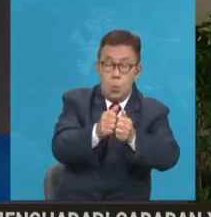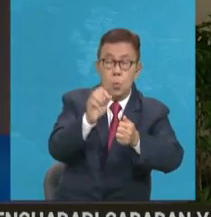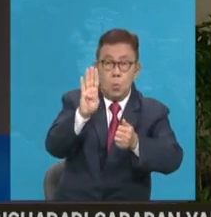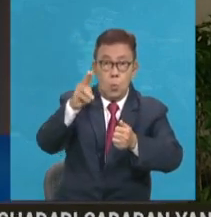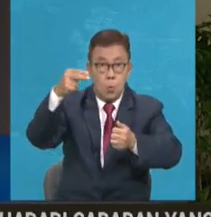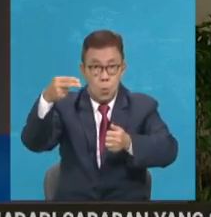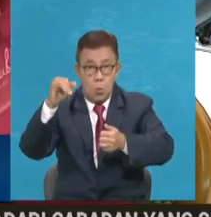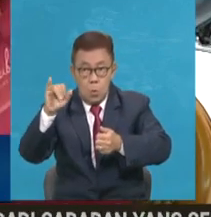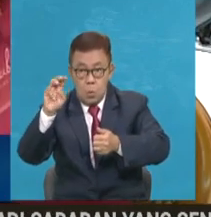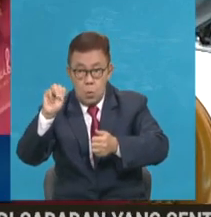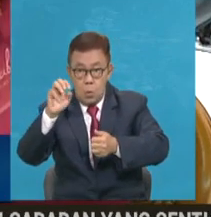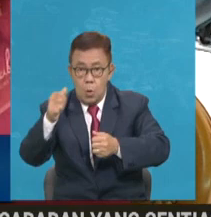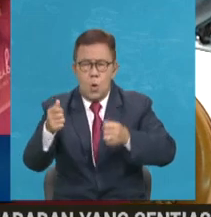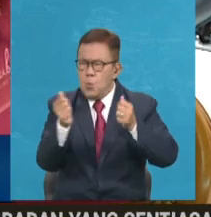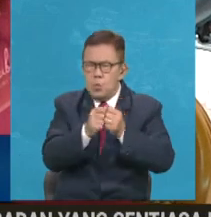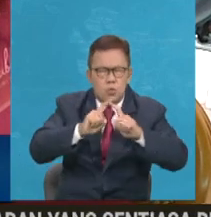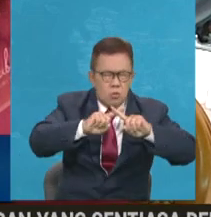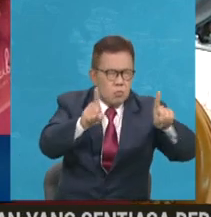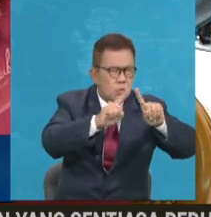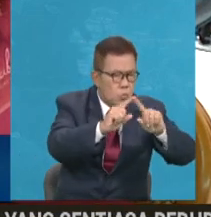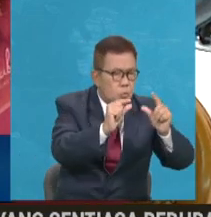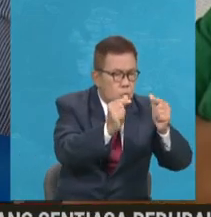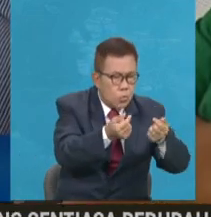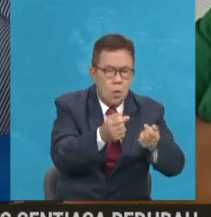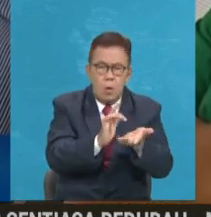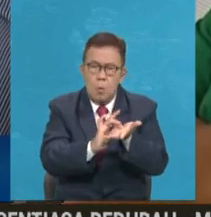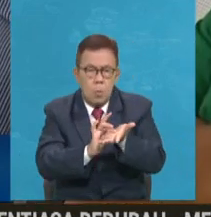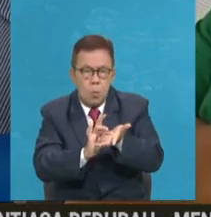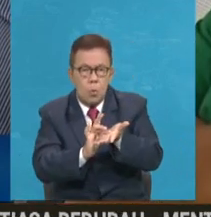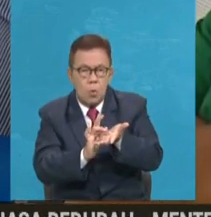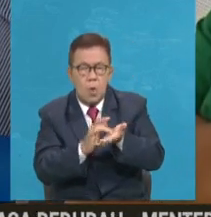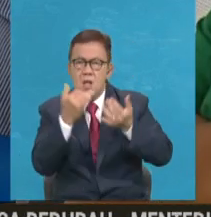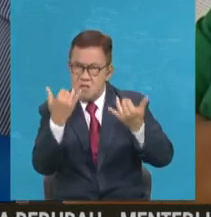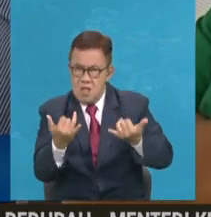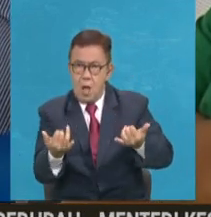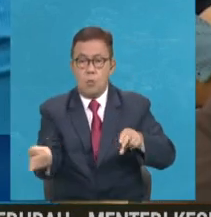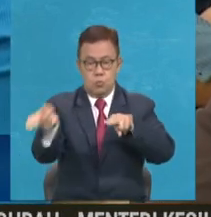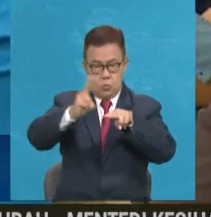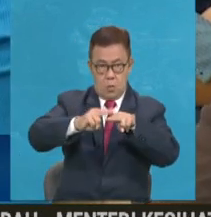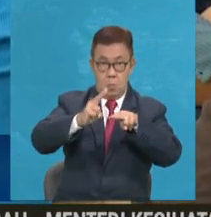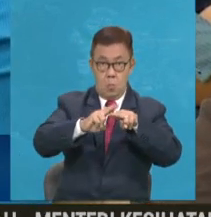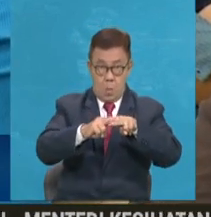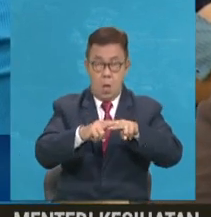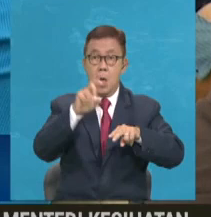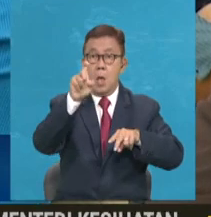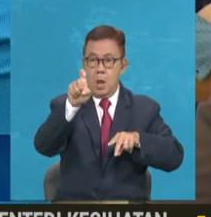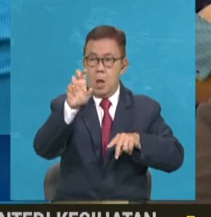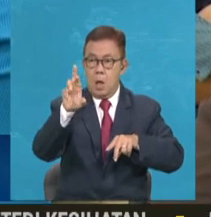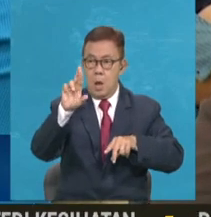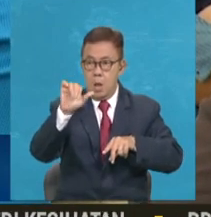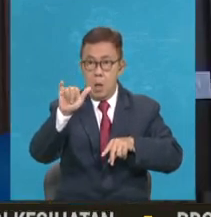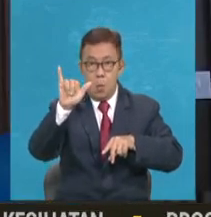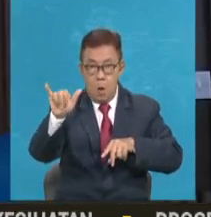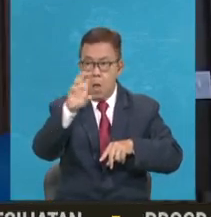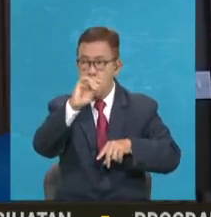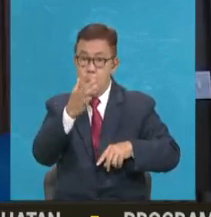disalurkan kepada berbagai peralatan image perbuatan dalam radiologi dan kronologi di hospital dan pusat kesehatan di